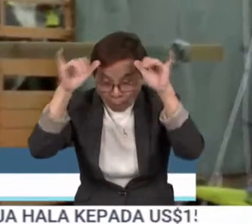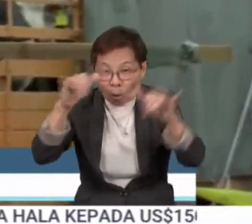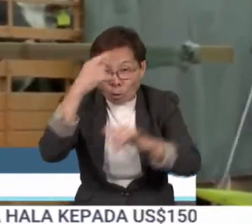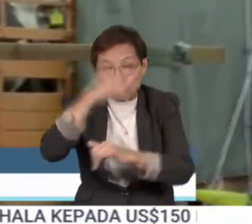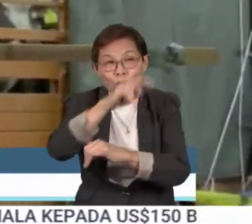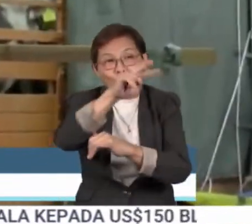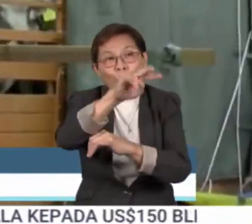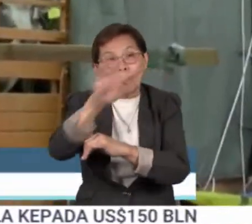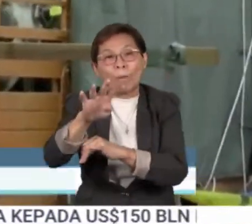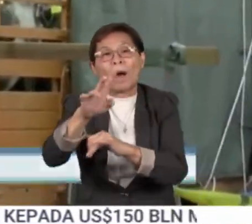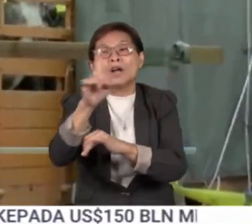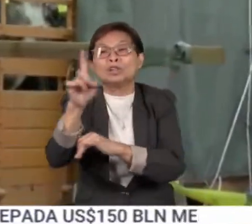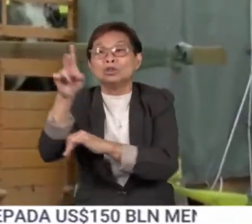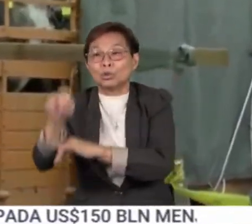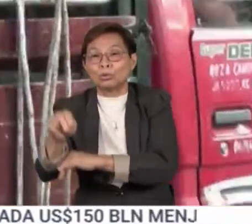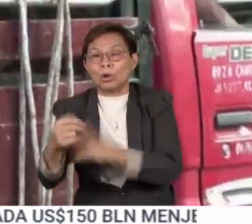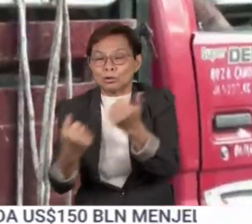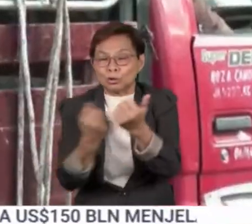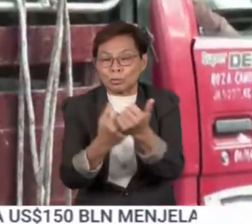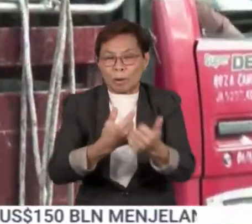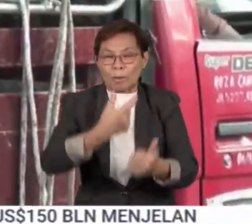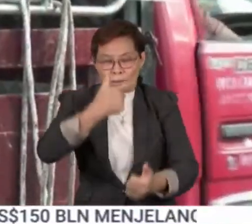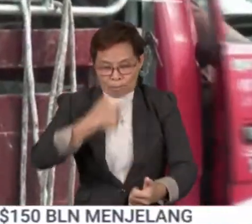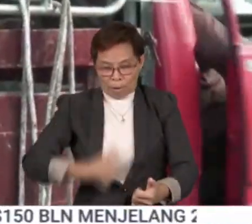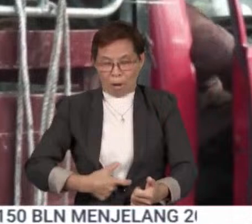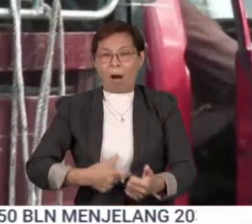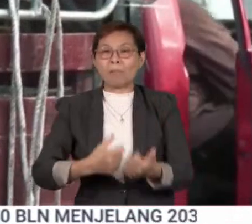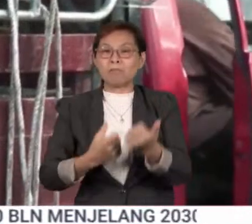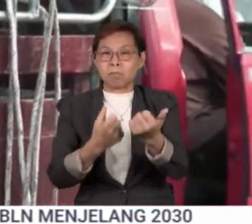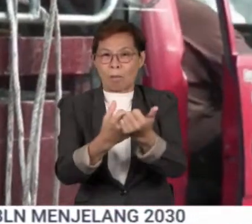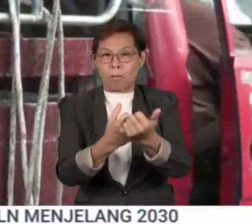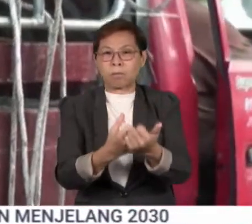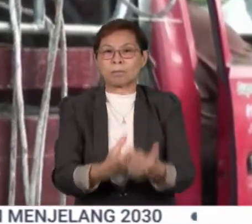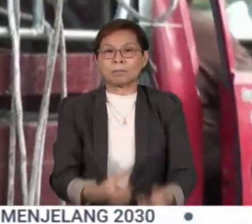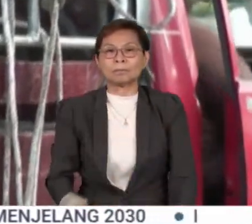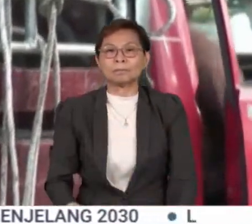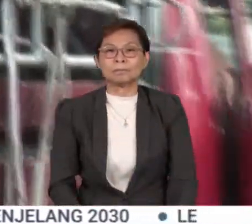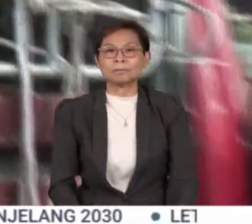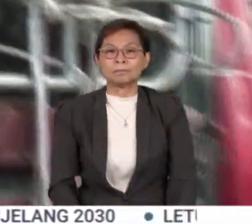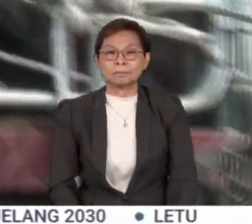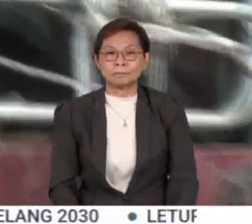Dewan Undangan Negeri DUN selain sumbangan individu persendirian.